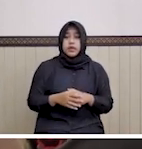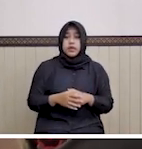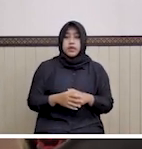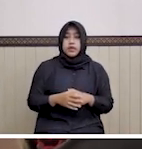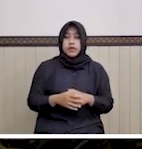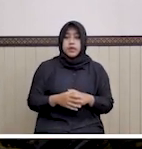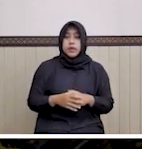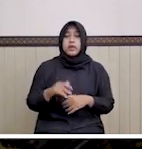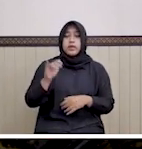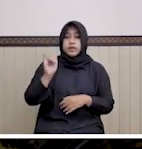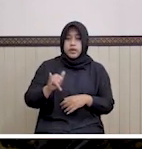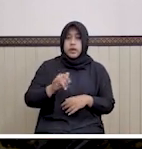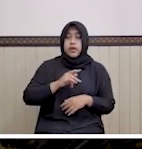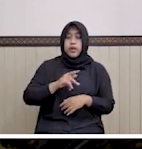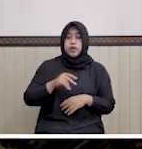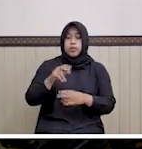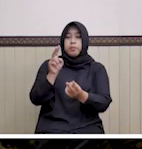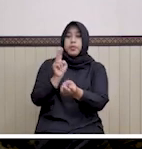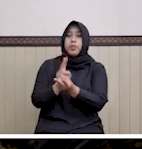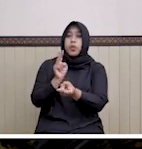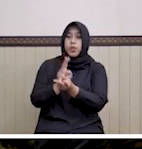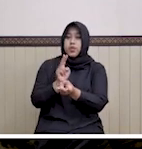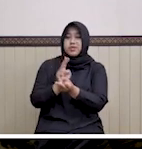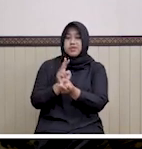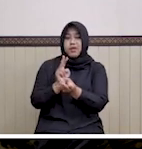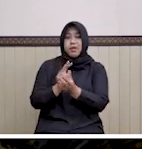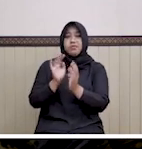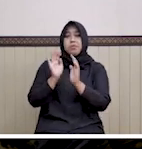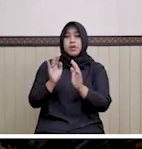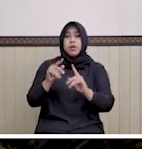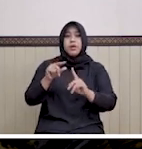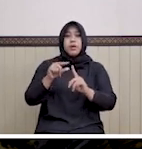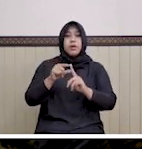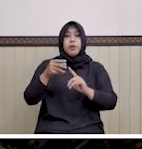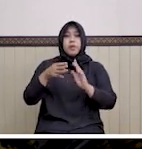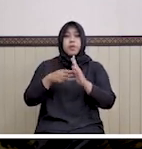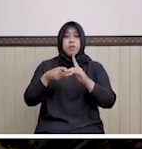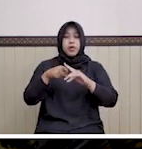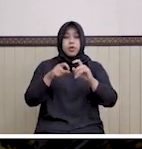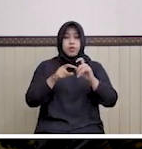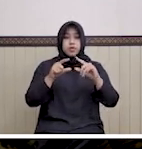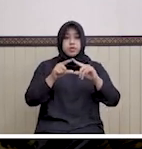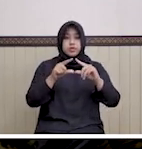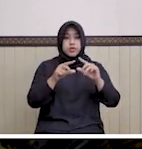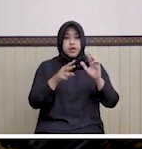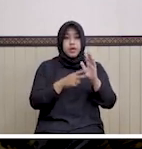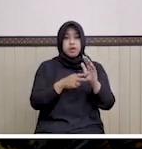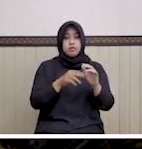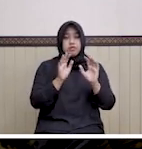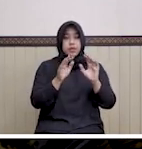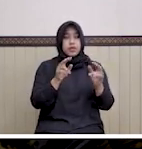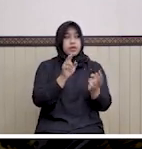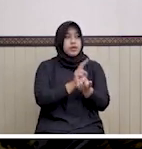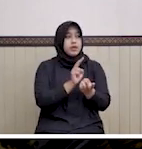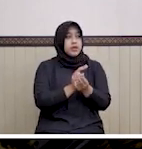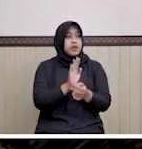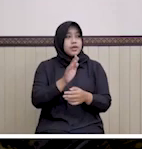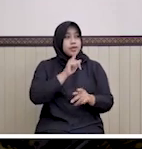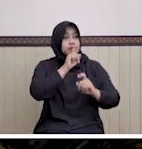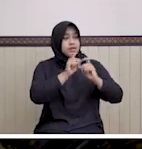manfaat didampingi yaitu pemerkosaan bakal spek pemrograman gampang ya lalunya prosesnya polisinya nanti kita